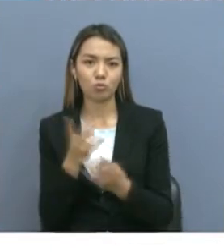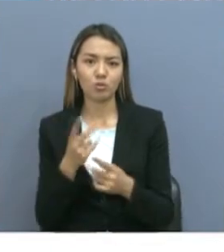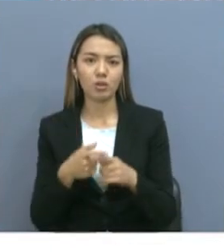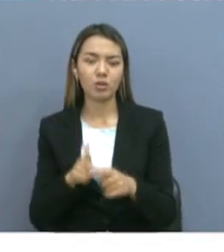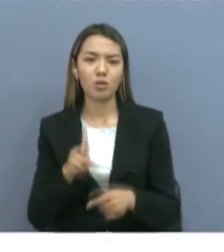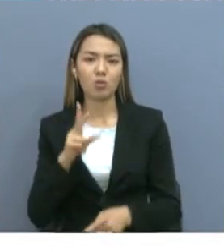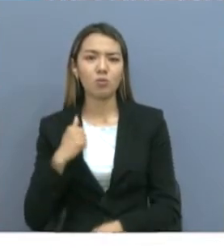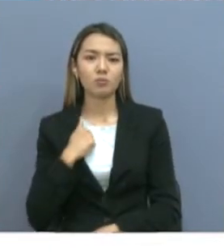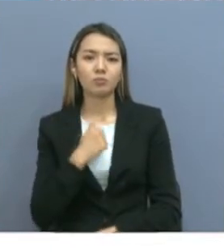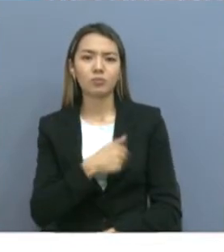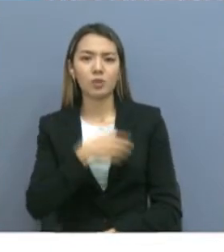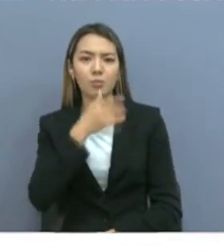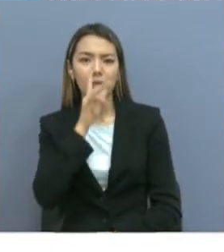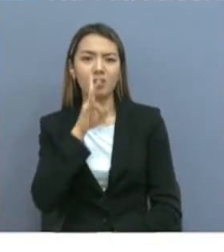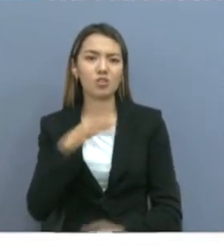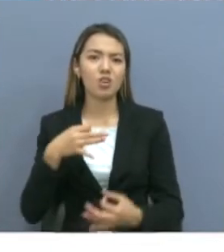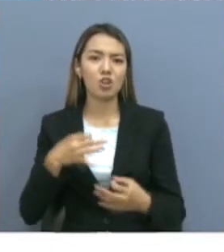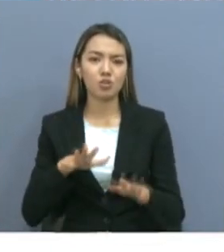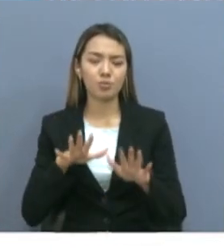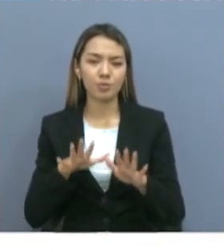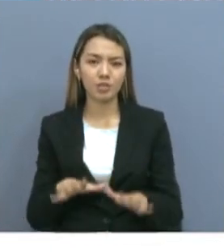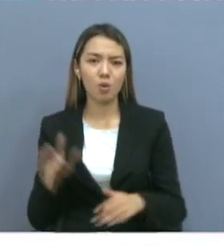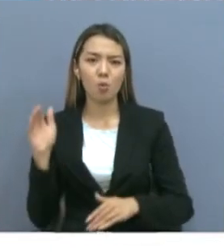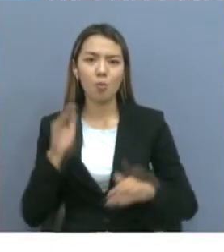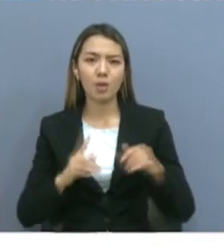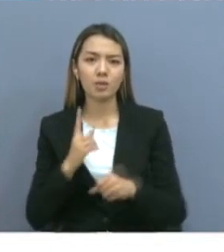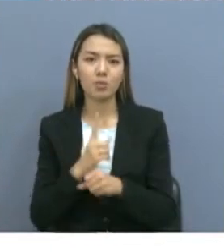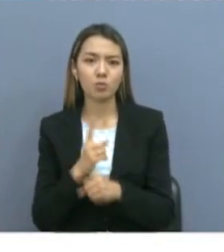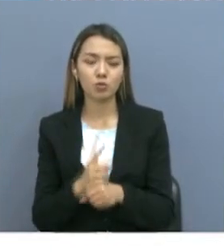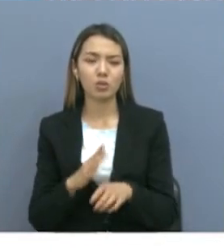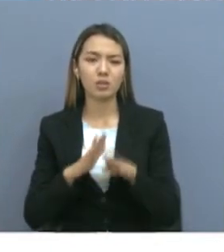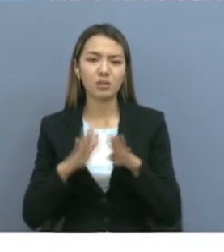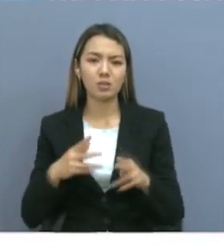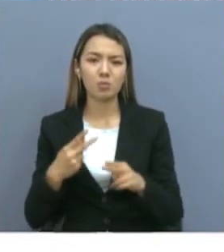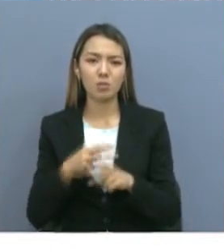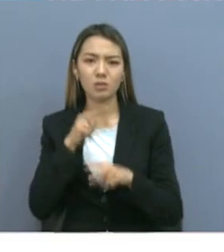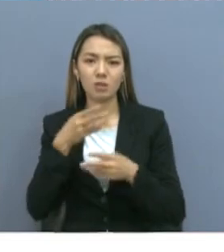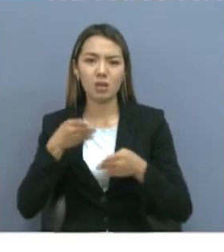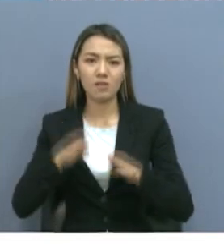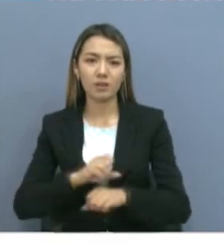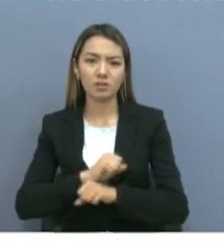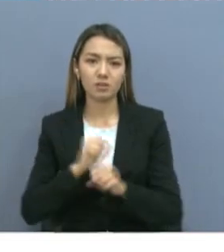Ішімдік ішкен күйде, рұқсат етілмеген орындарда суға түспеңіздер, балаларды қараусыз қалдырмаңыздар.